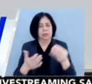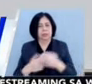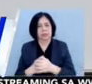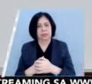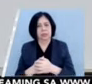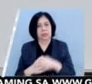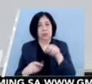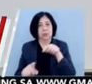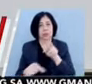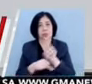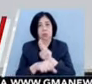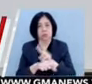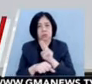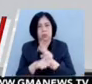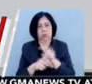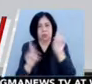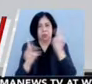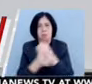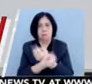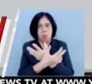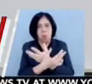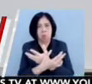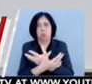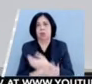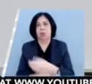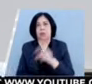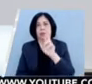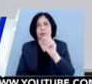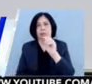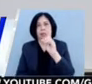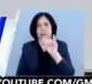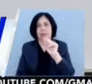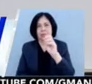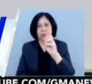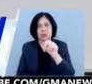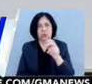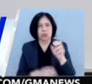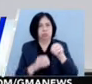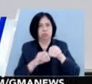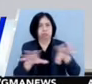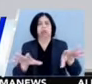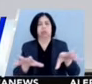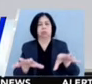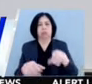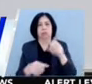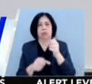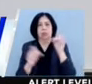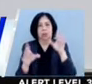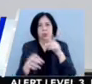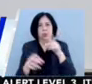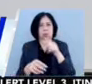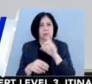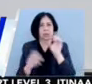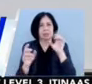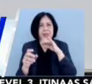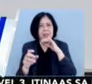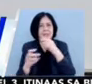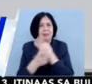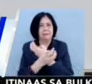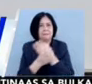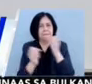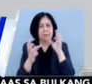as dirty bombs or radiation dispersal devices. This makes the DU as dirty bombs the ultimate weapon